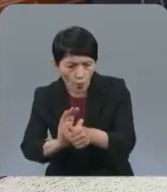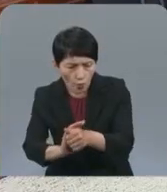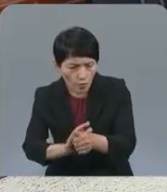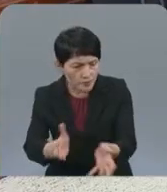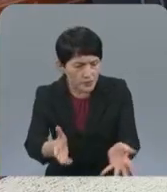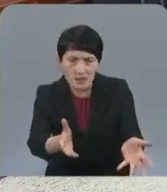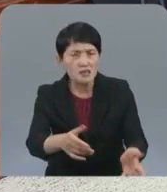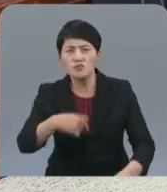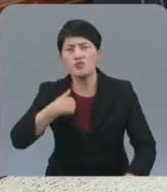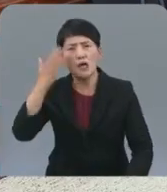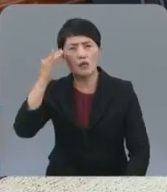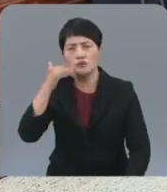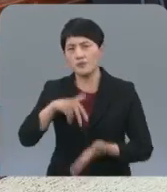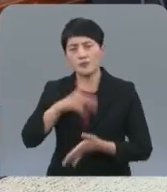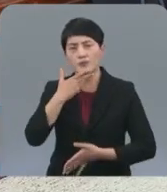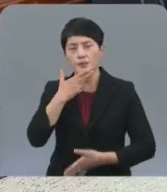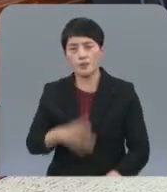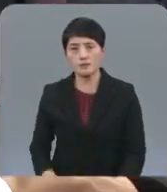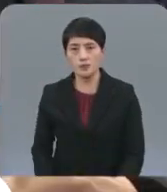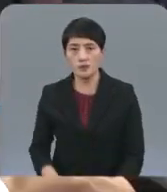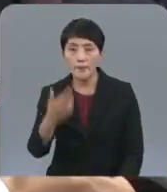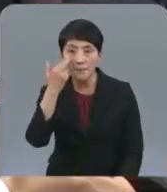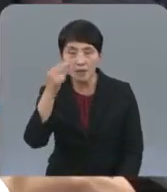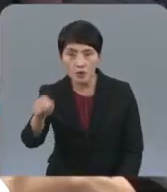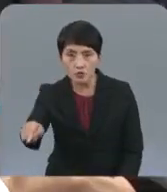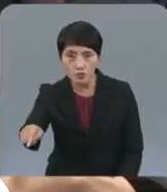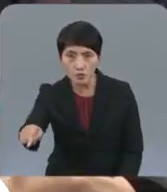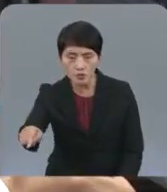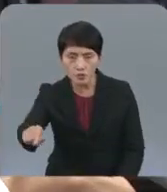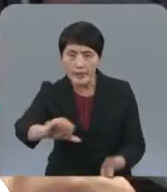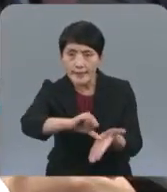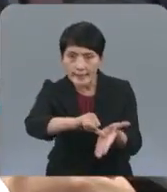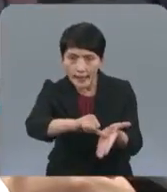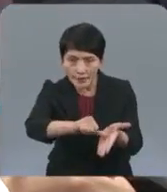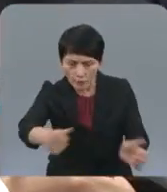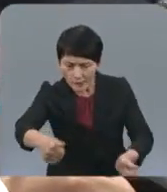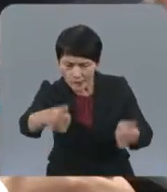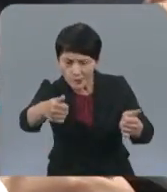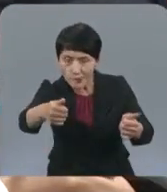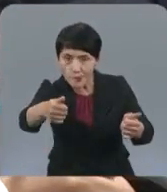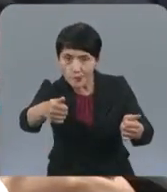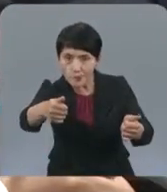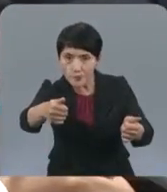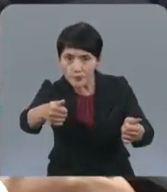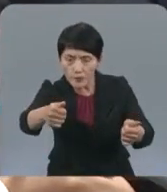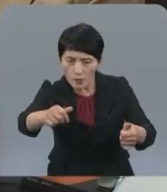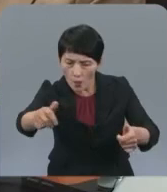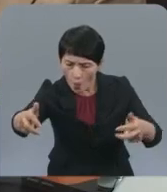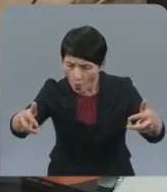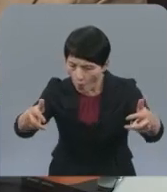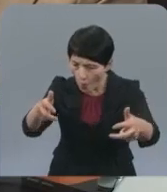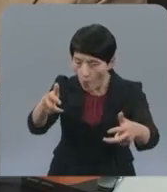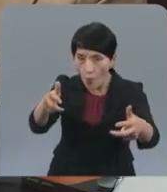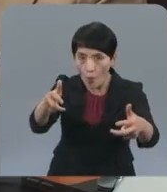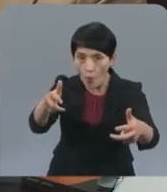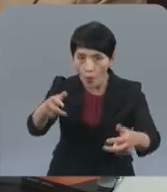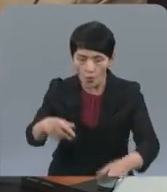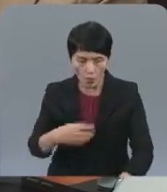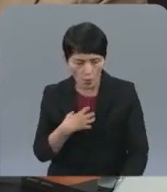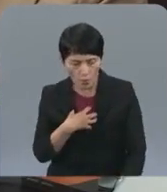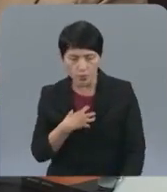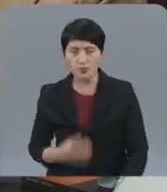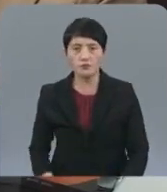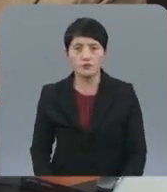заявил президент Республики Корея Юль выступая 10 октября На заседании правительства он особо